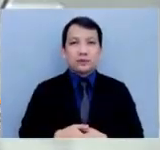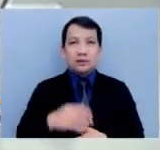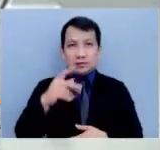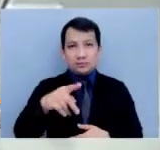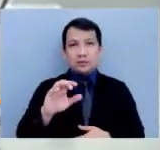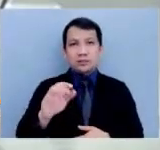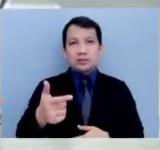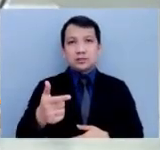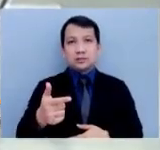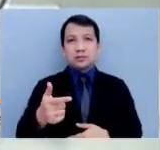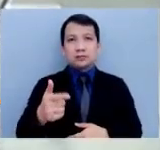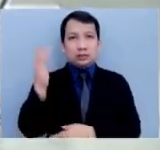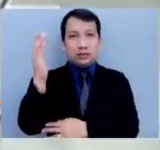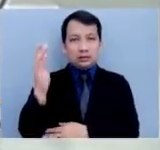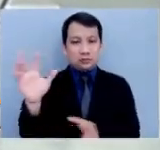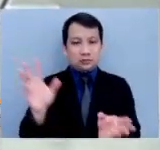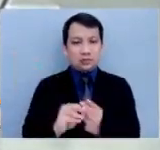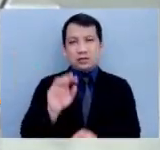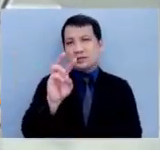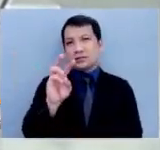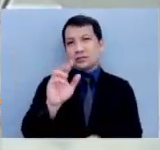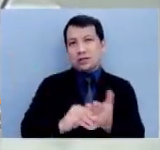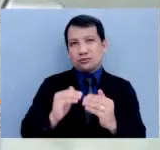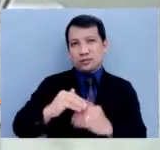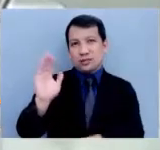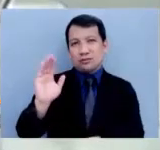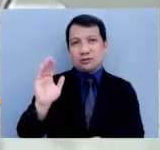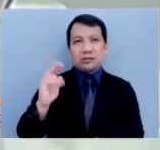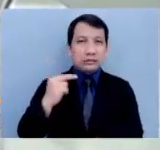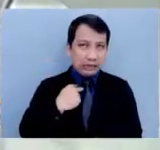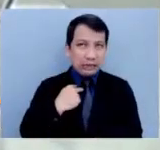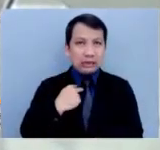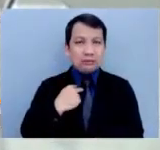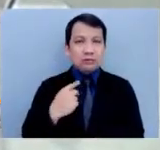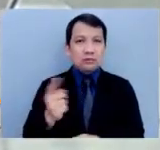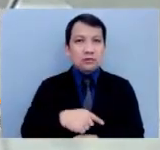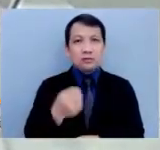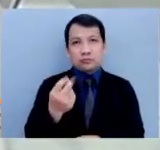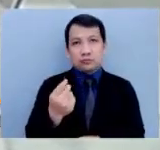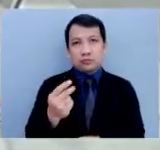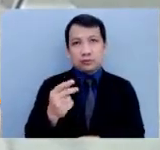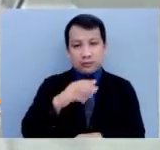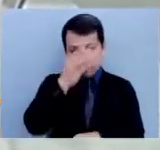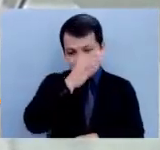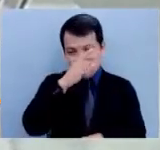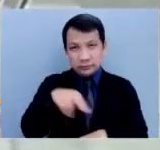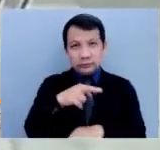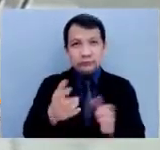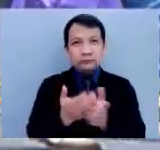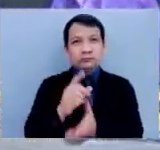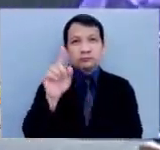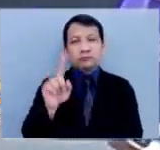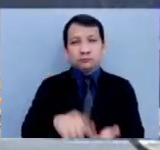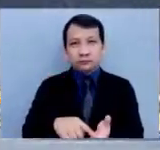hanggang tanghali, umabot na sa mayigit 6,000 pasahero ang stranded mula sa 12 pantalan sa Bicol Region. Mayigit